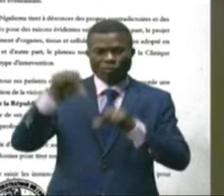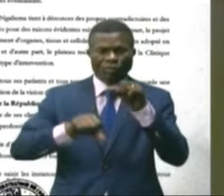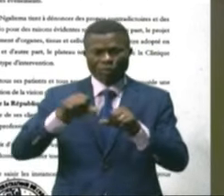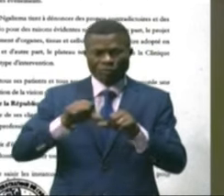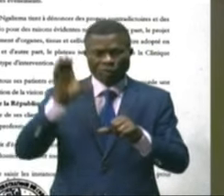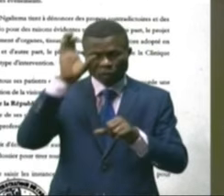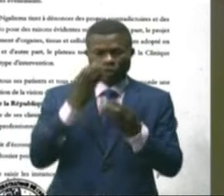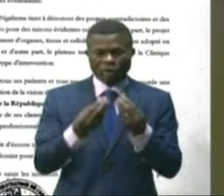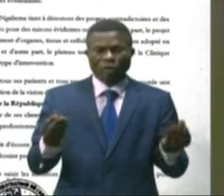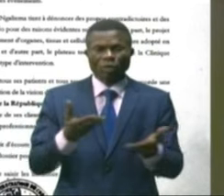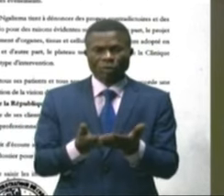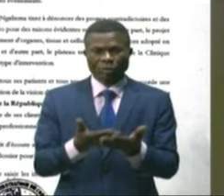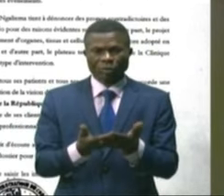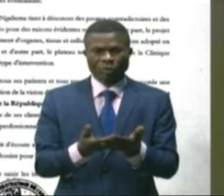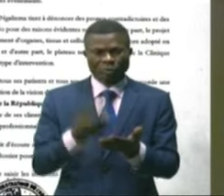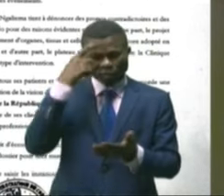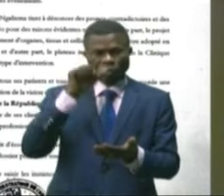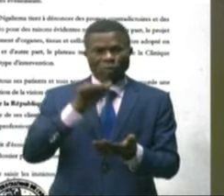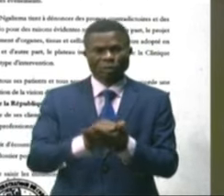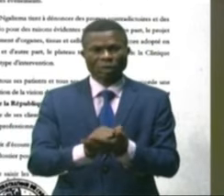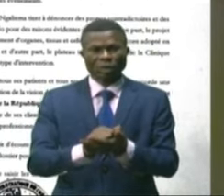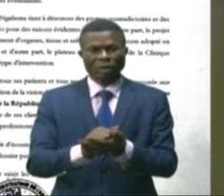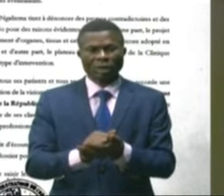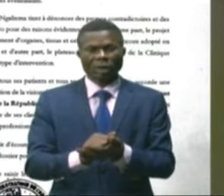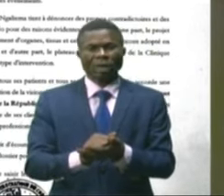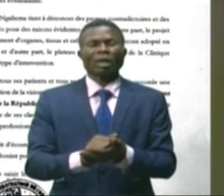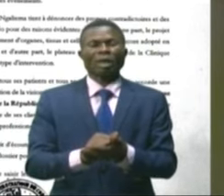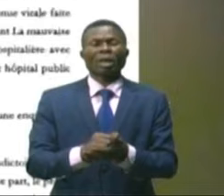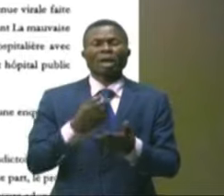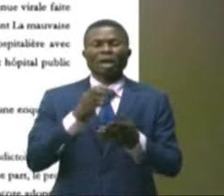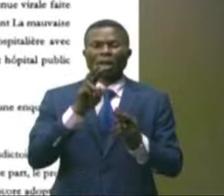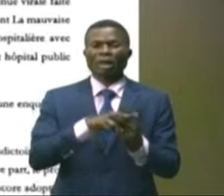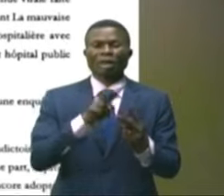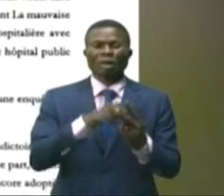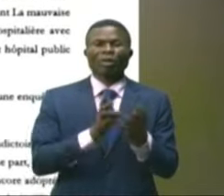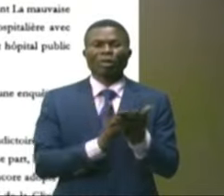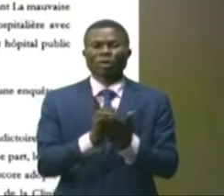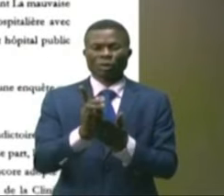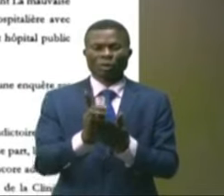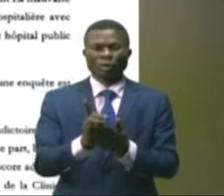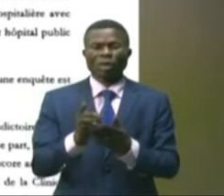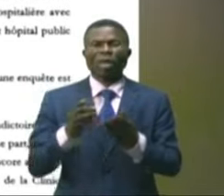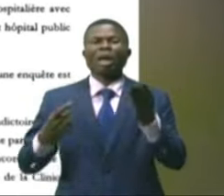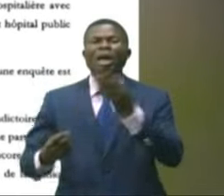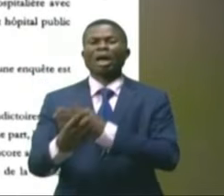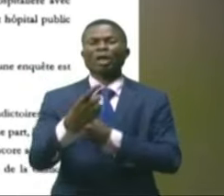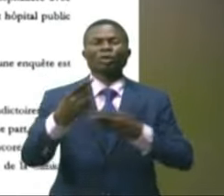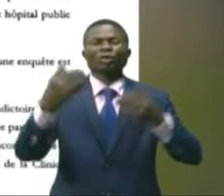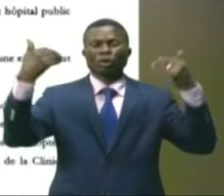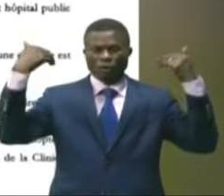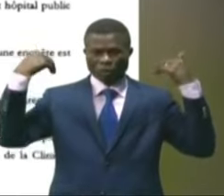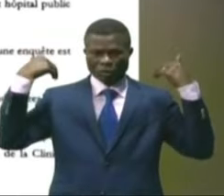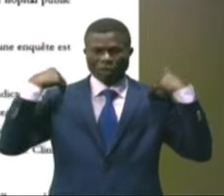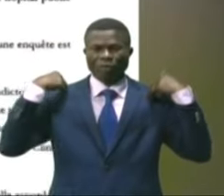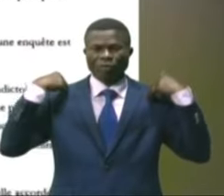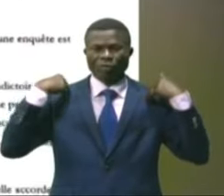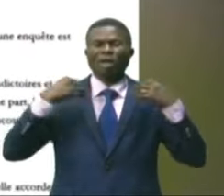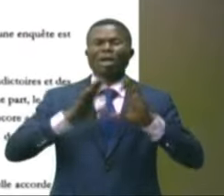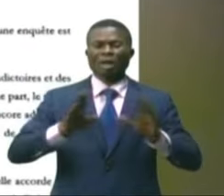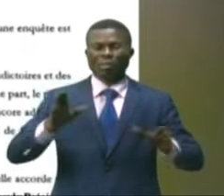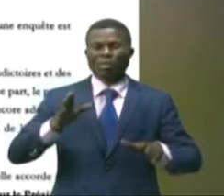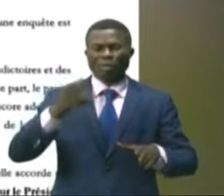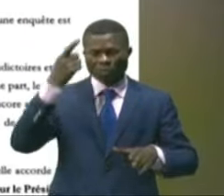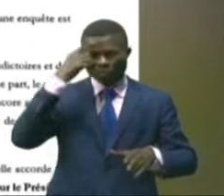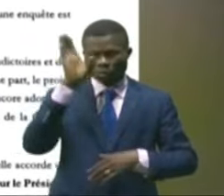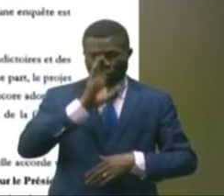les conséquences. À cet effet, elle se réserve le droit de saisir les instances judiciaires compétentes